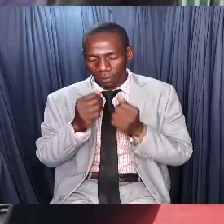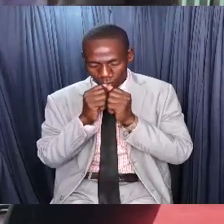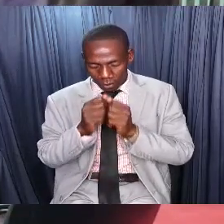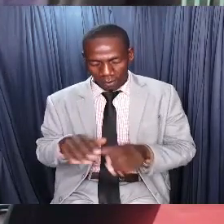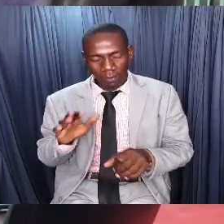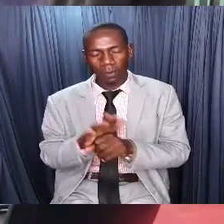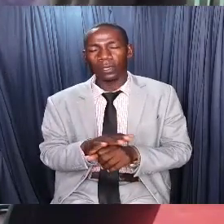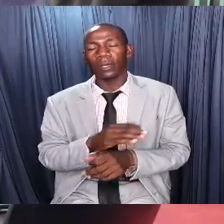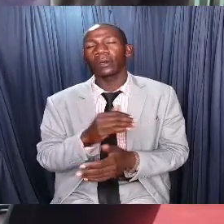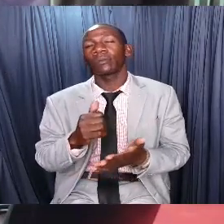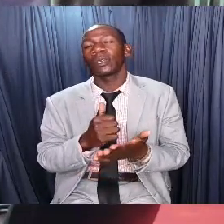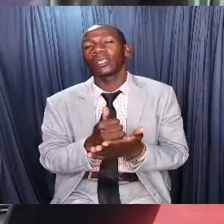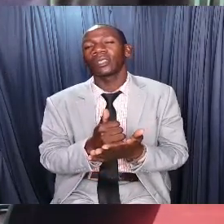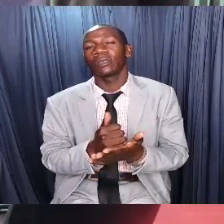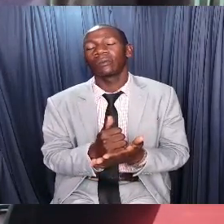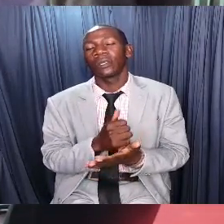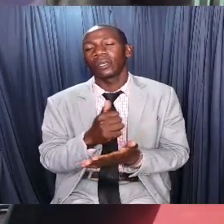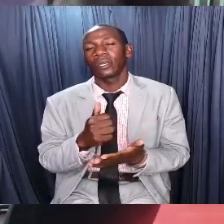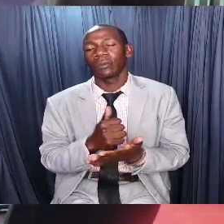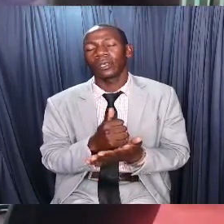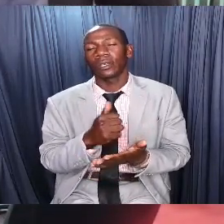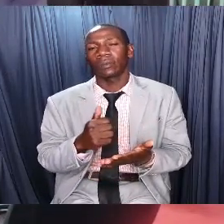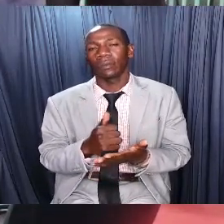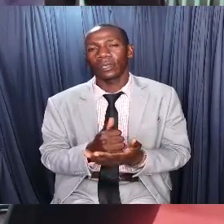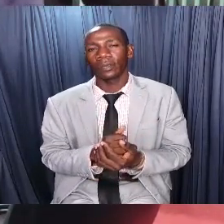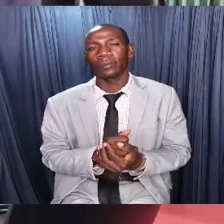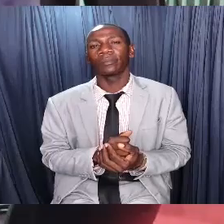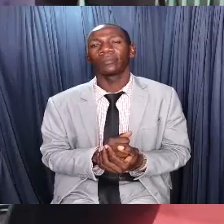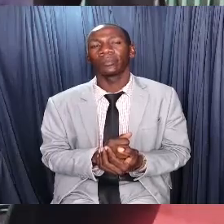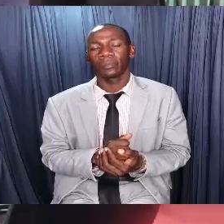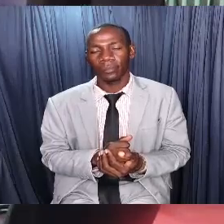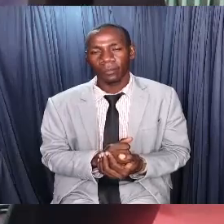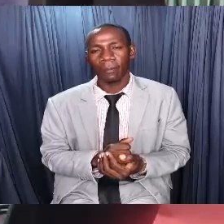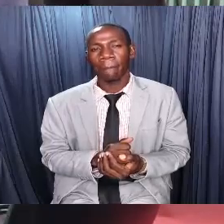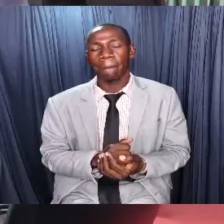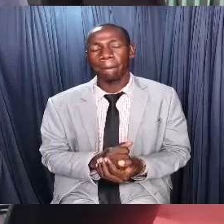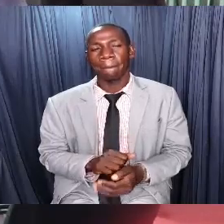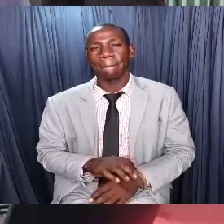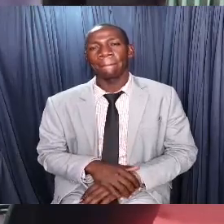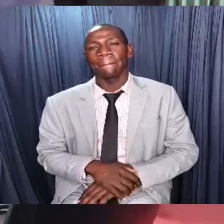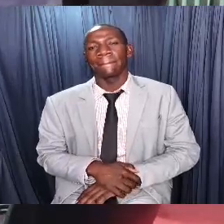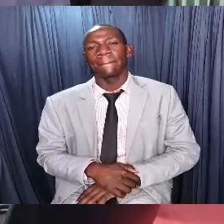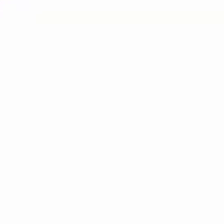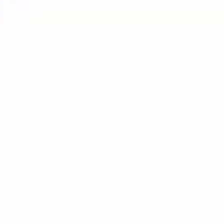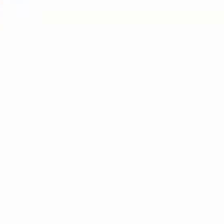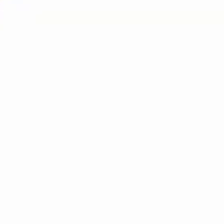atubariki sana. Amen. Amen. Amen. Amen. Amen. Asante sana.